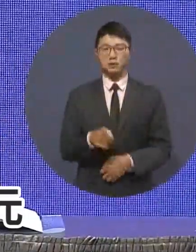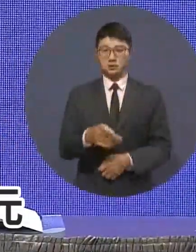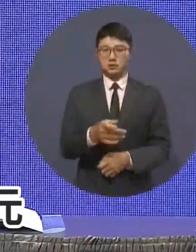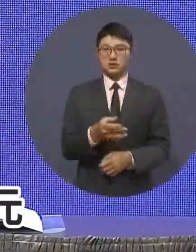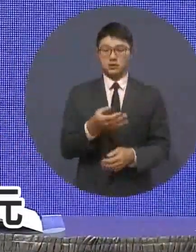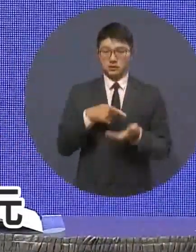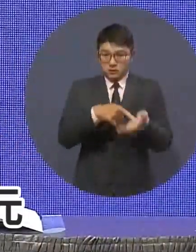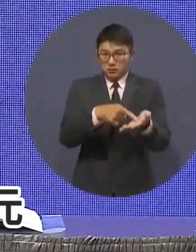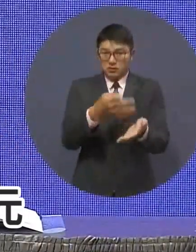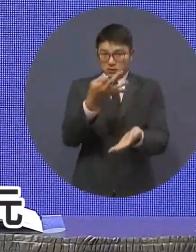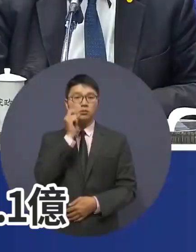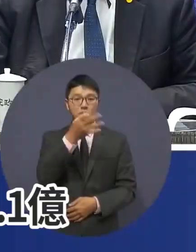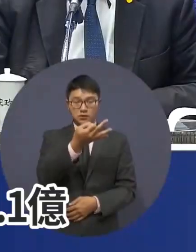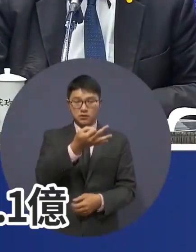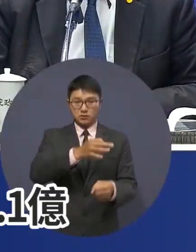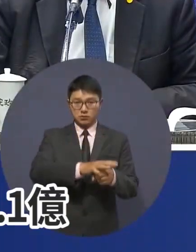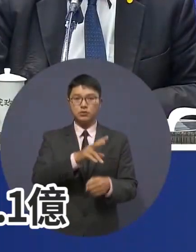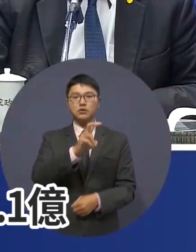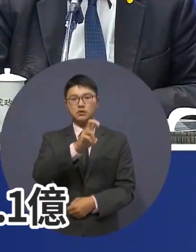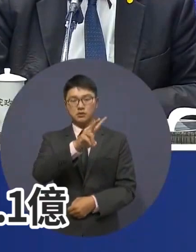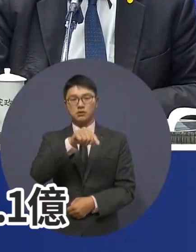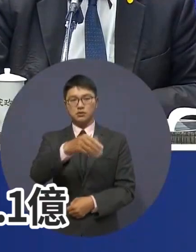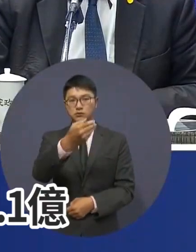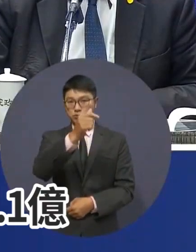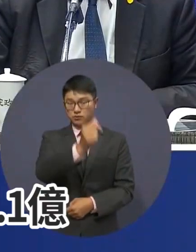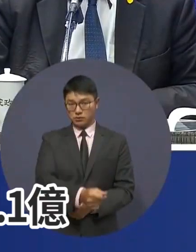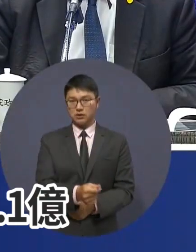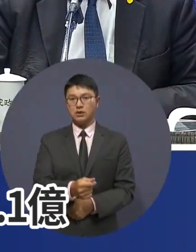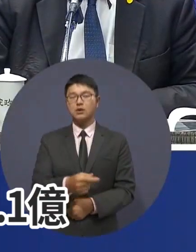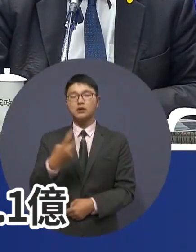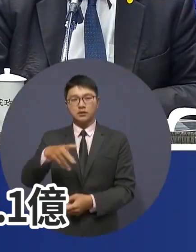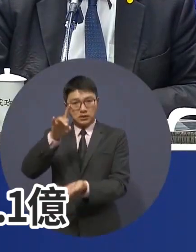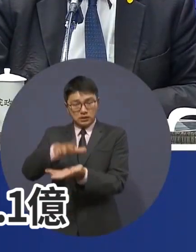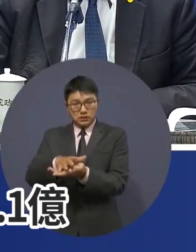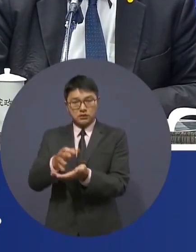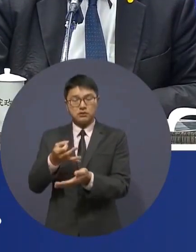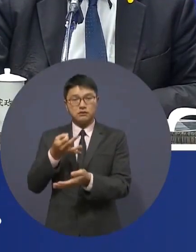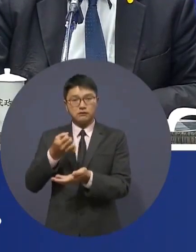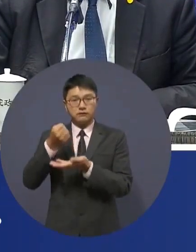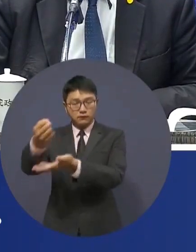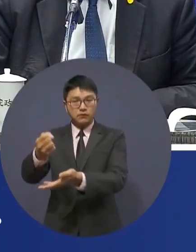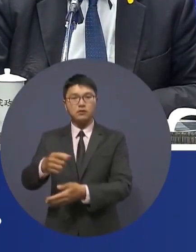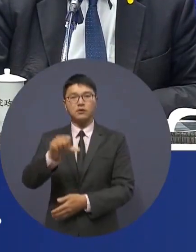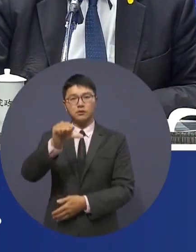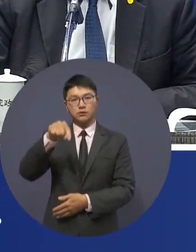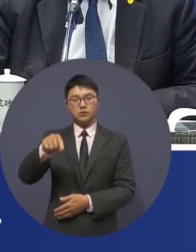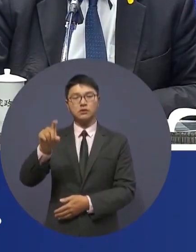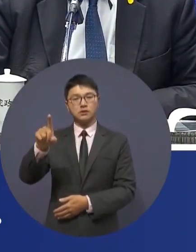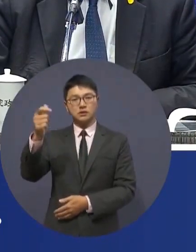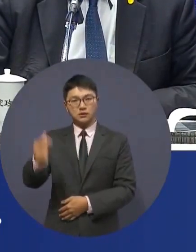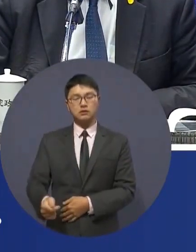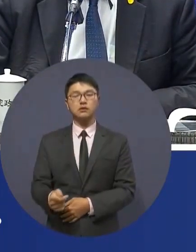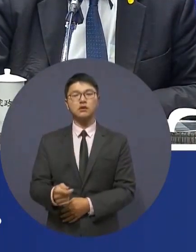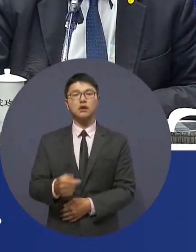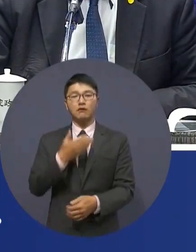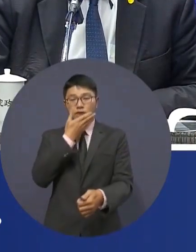到28亿元，一次性的营运资金大概是5.1亿，受惠的员工有